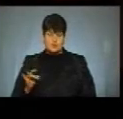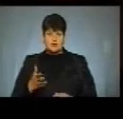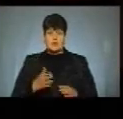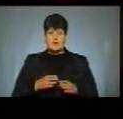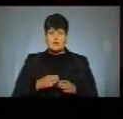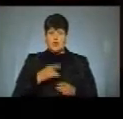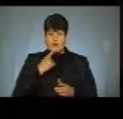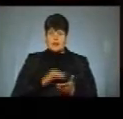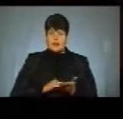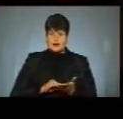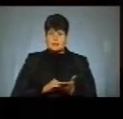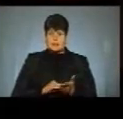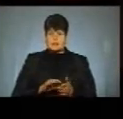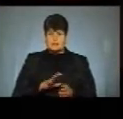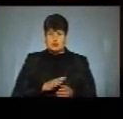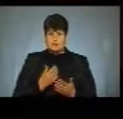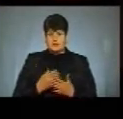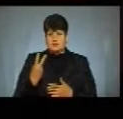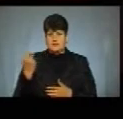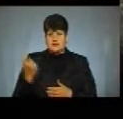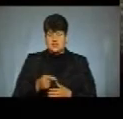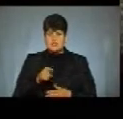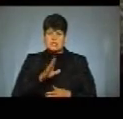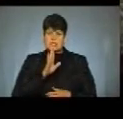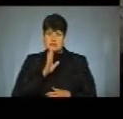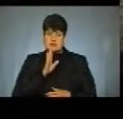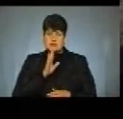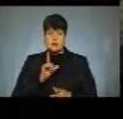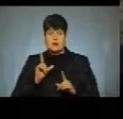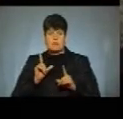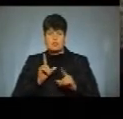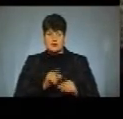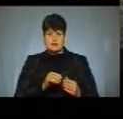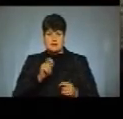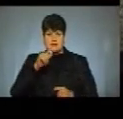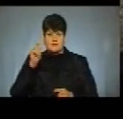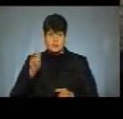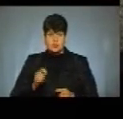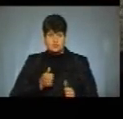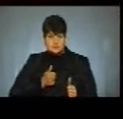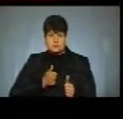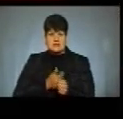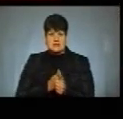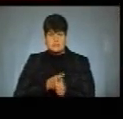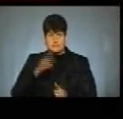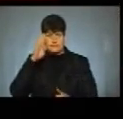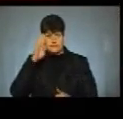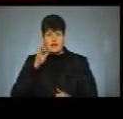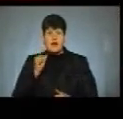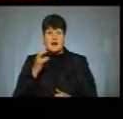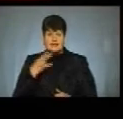каже, репетиції тривали понад 2 тижні. Її героїня – дівчина, яка поїхала на фронт за коханим. Андрій, це